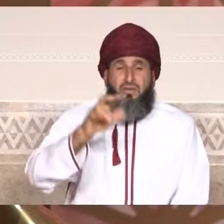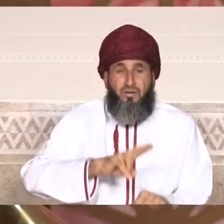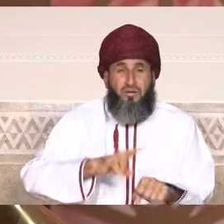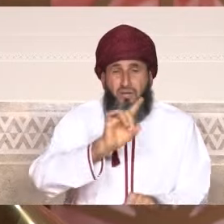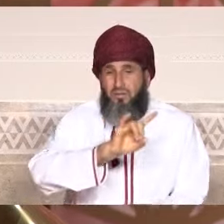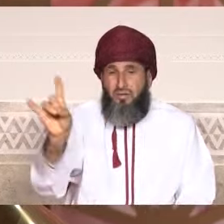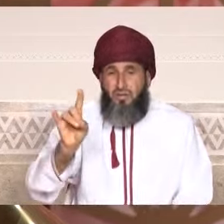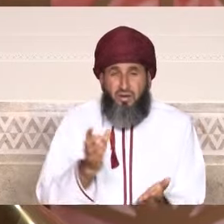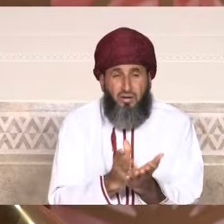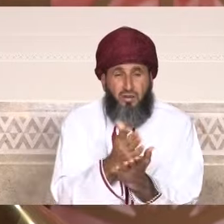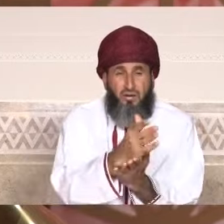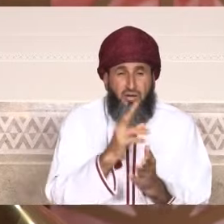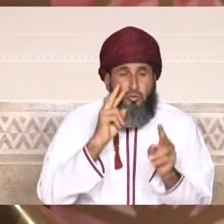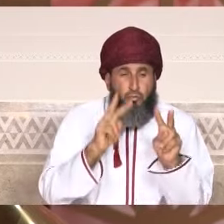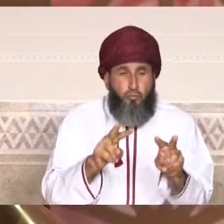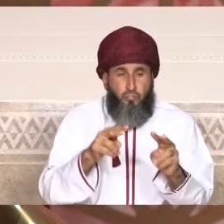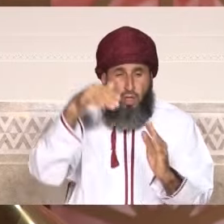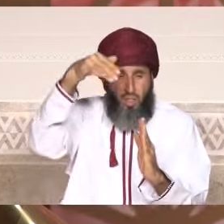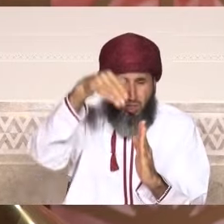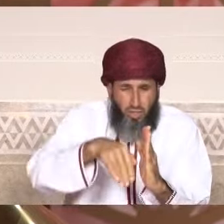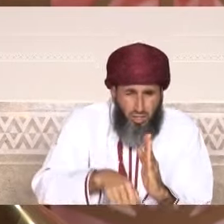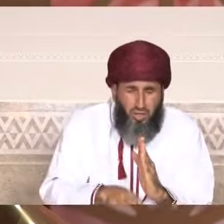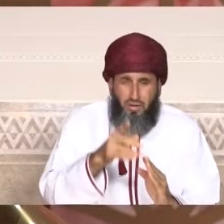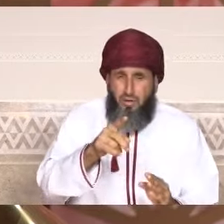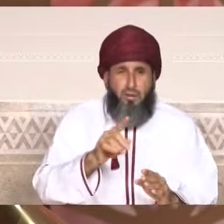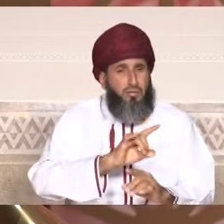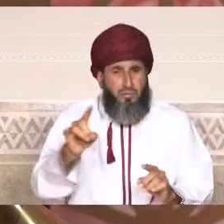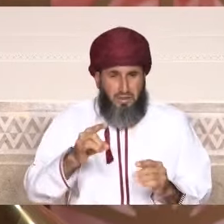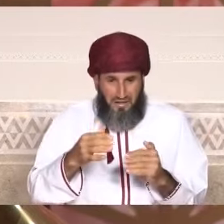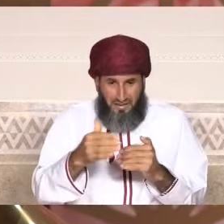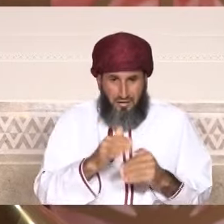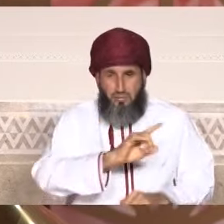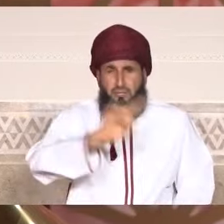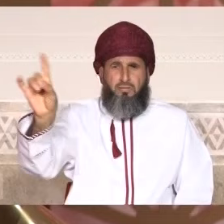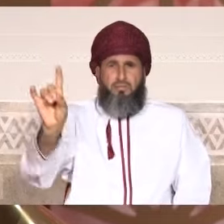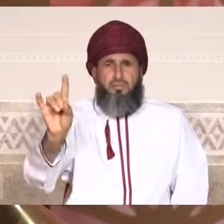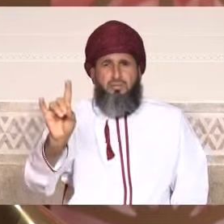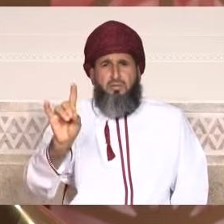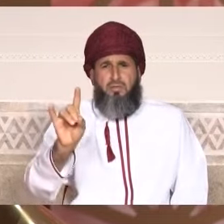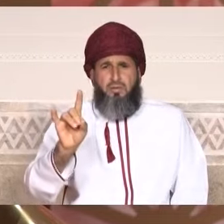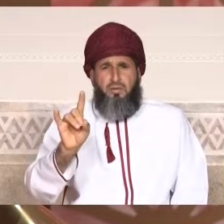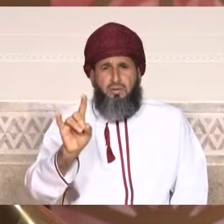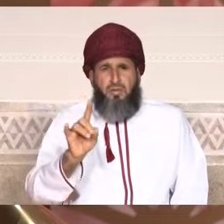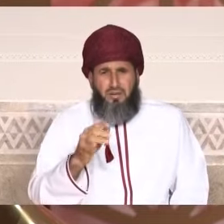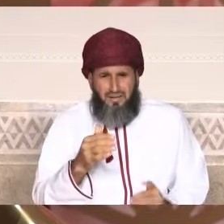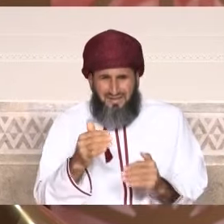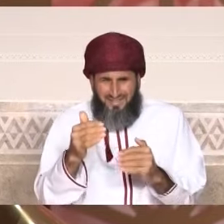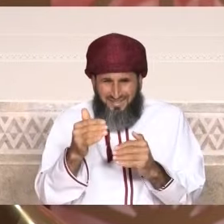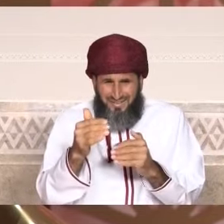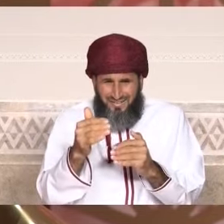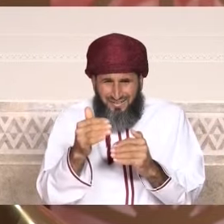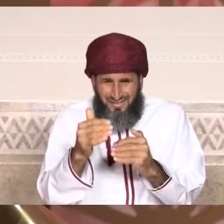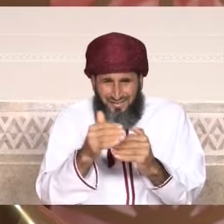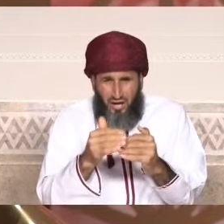تقربوا الفواحش ما ظهر منها وما بطن، ولا تقربوا، فالنهي يشمل مجرد الاقتراب،